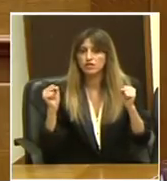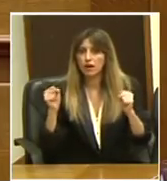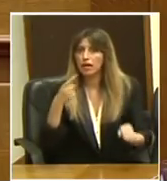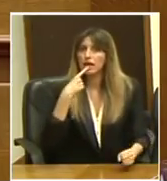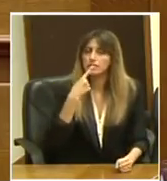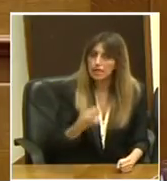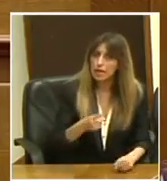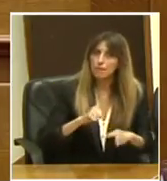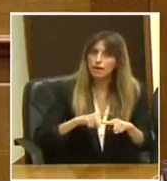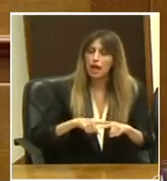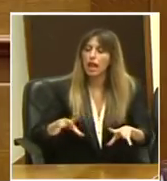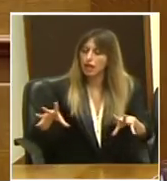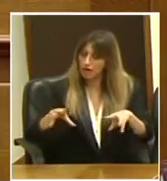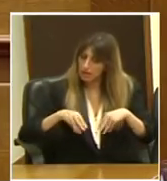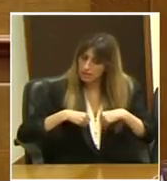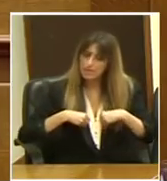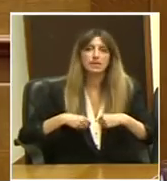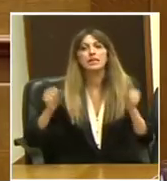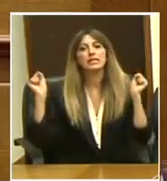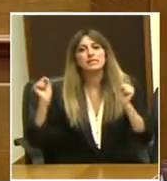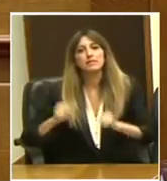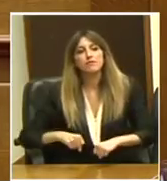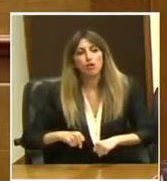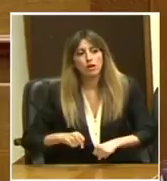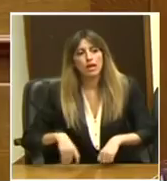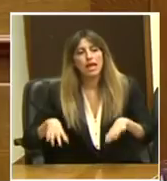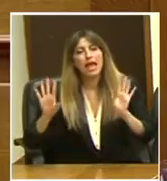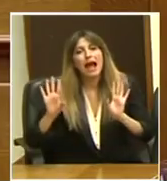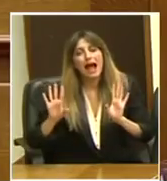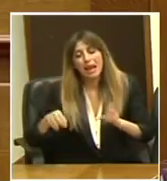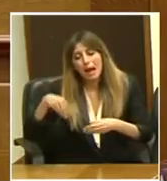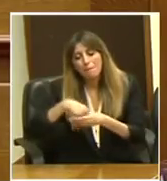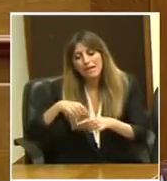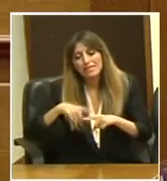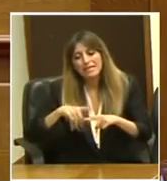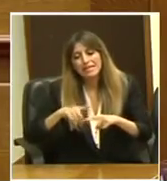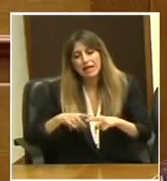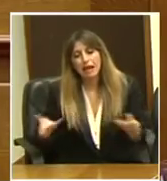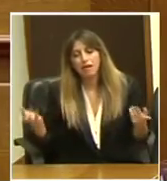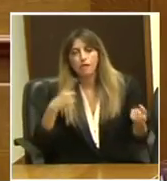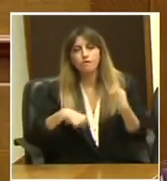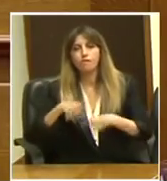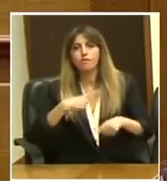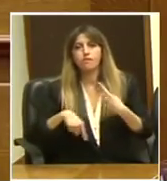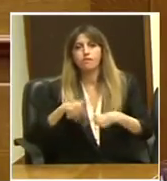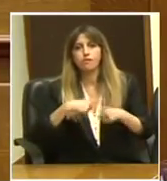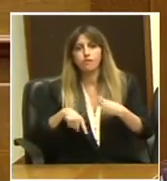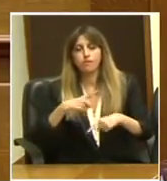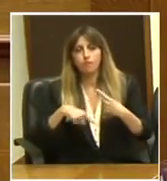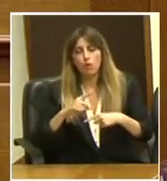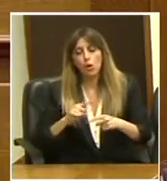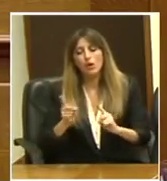όνομα, αλλά επειδή δεν το αντέχει στη δημοσιά, να περάσει ως, δεν μπορεί να το κάνει